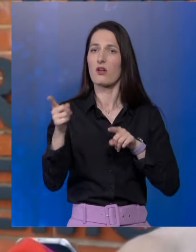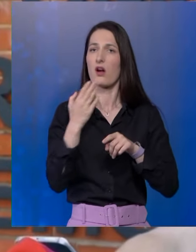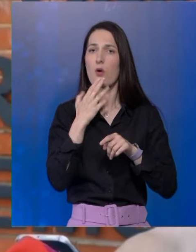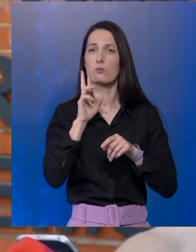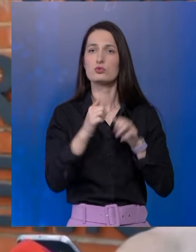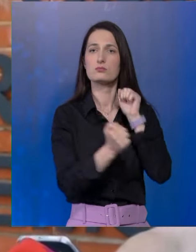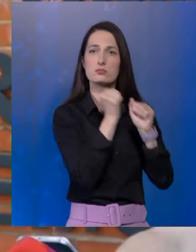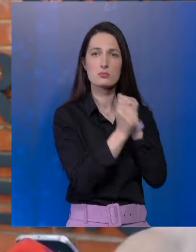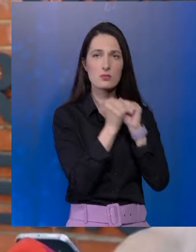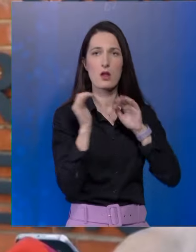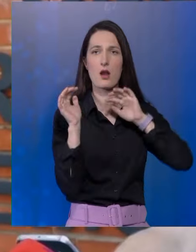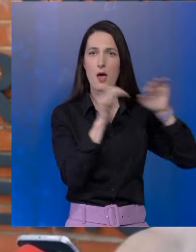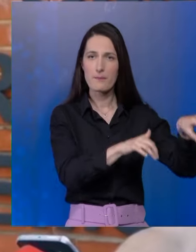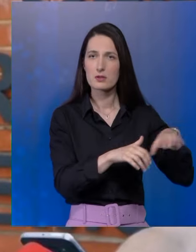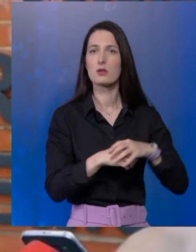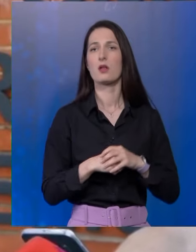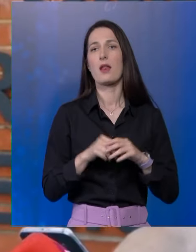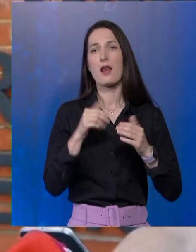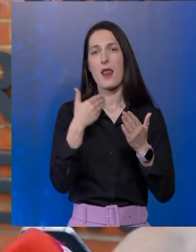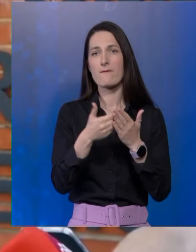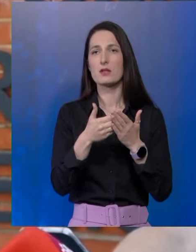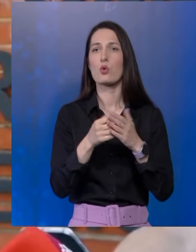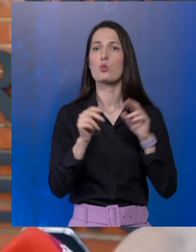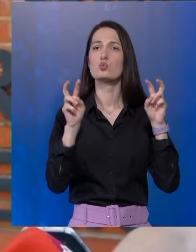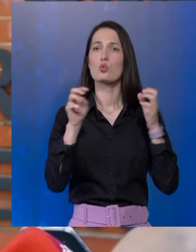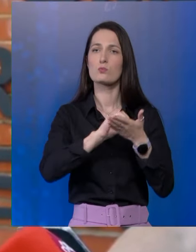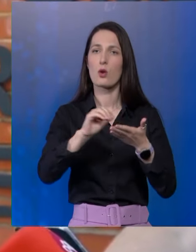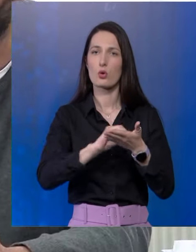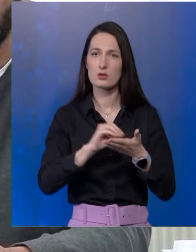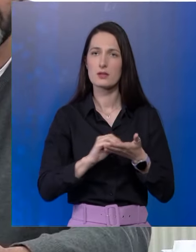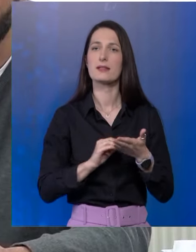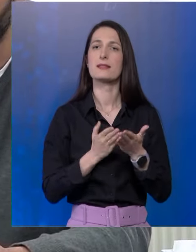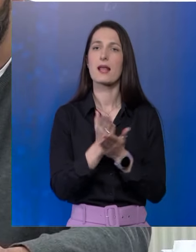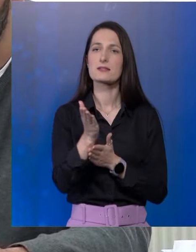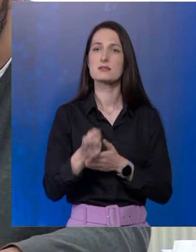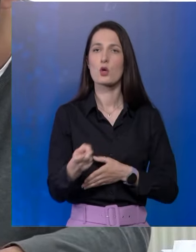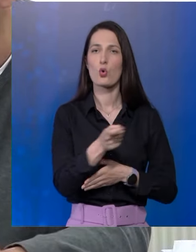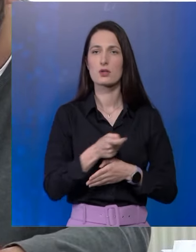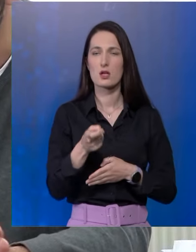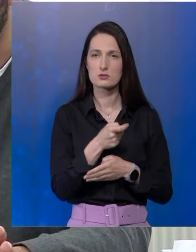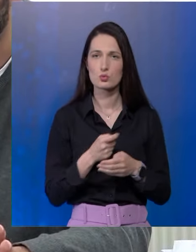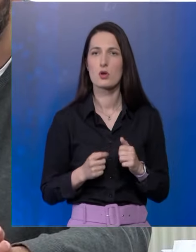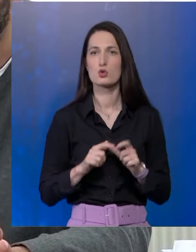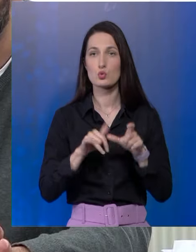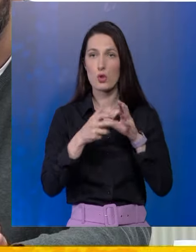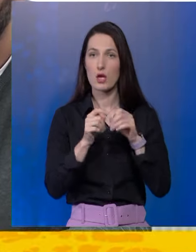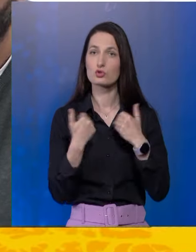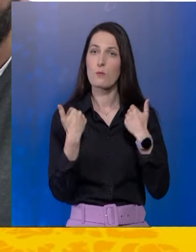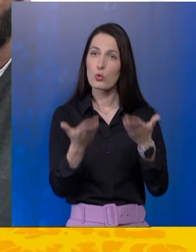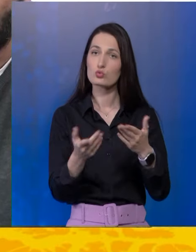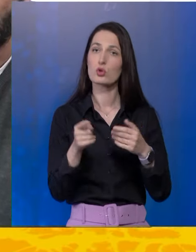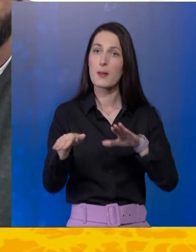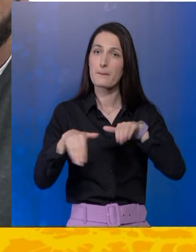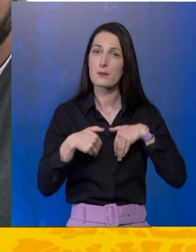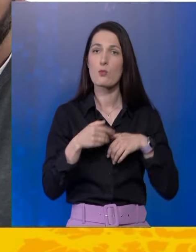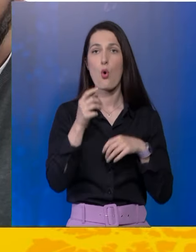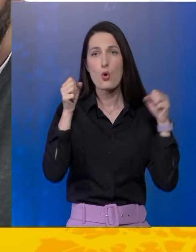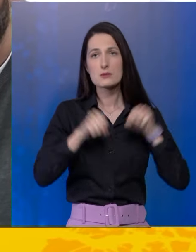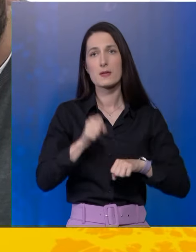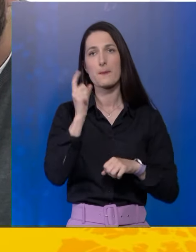zabilješci Direkcije za koordinaciju. Suljagić je poručio da je primio ozbiljne prijetnje od Fejzića, koji je predsjednik Upravnog